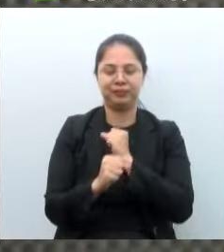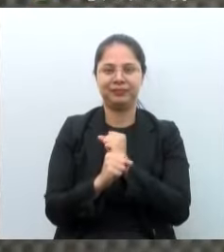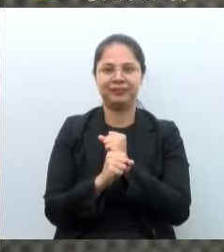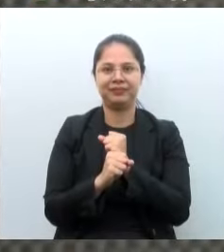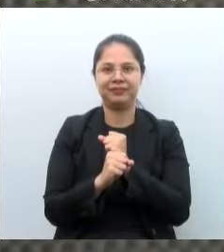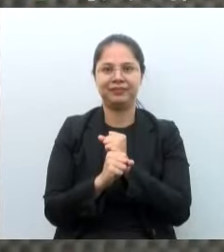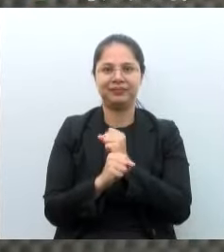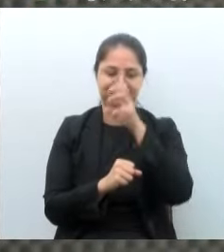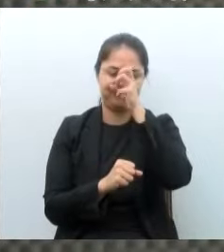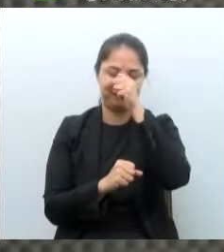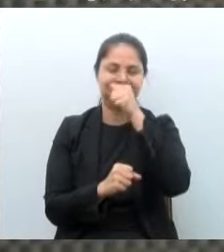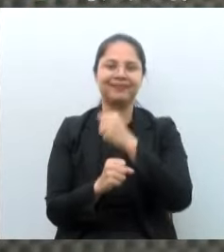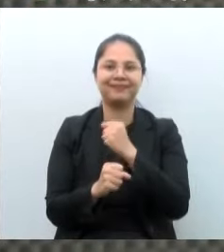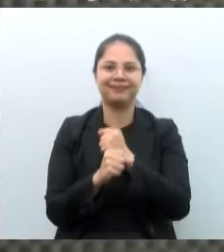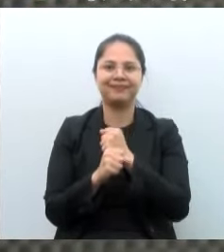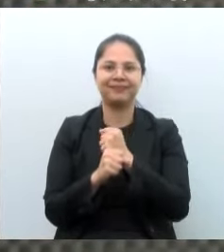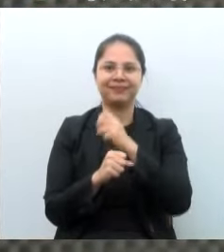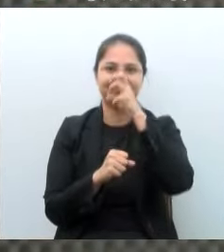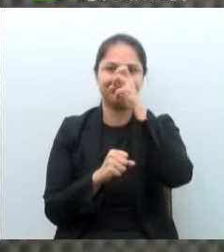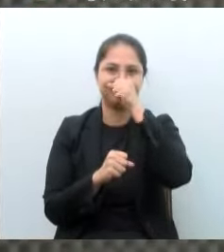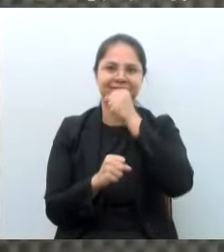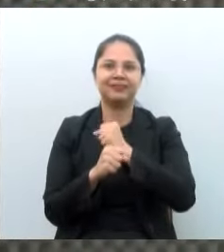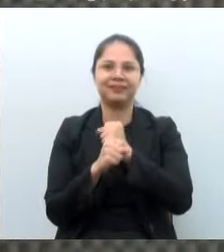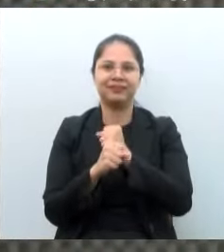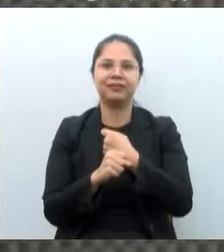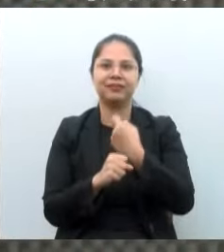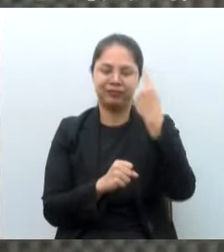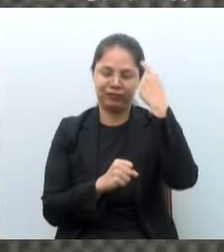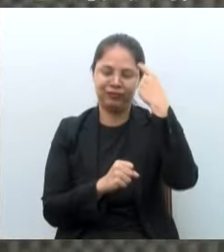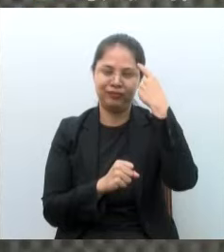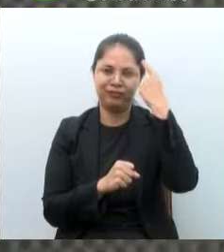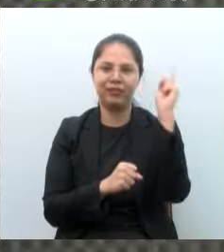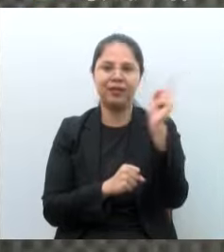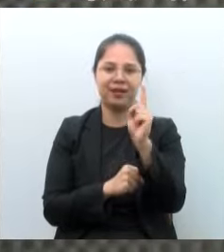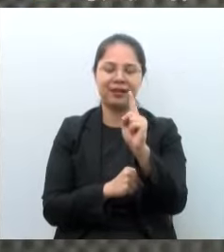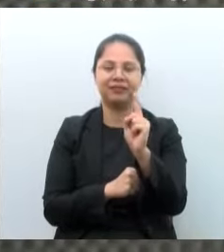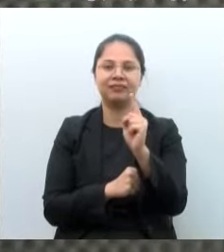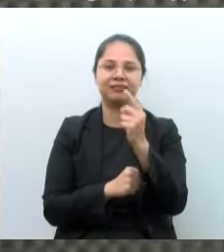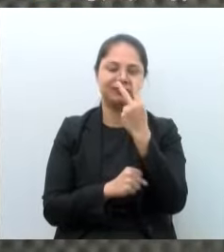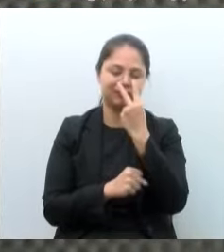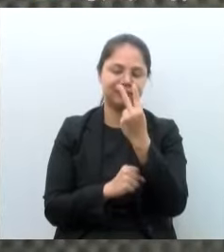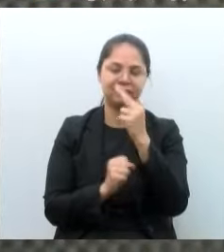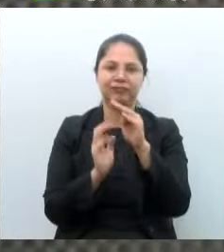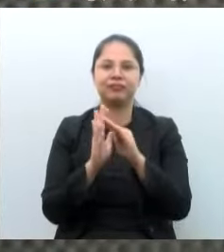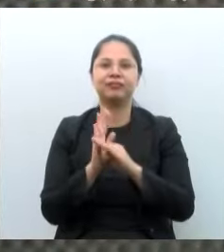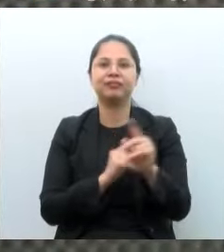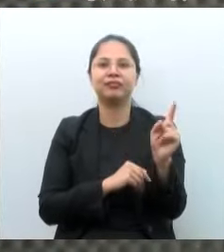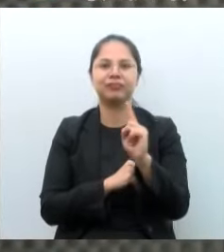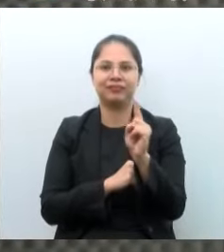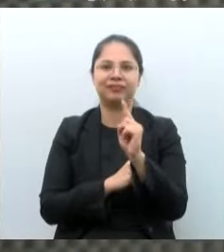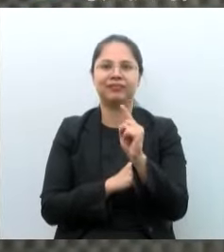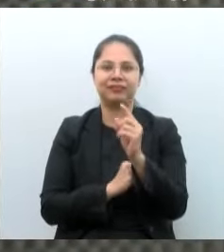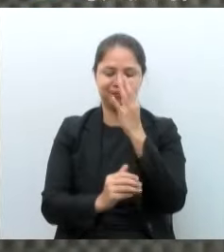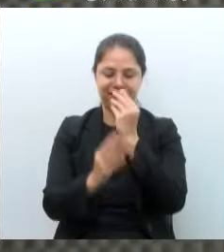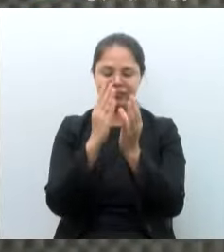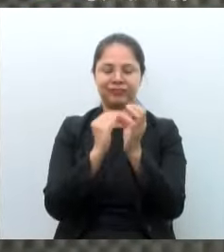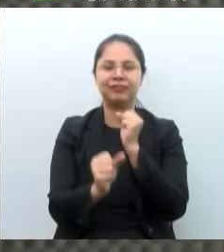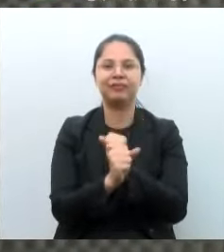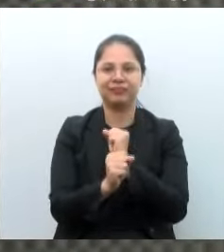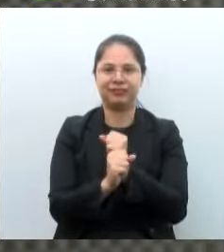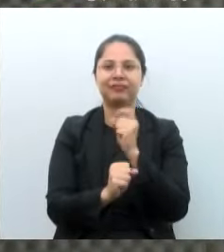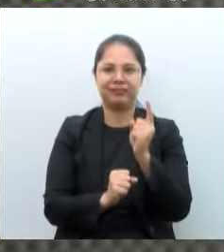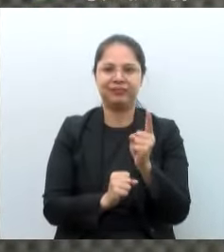นี้มันต้องลองทำดูฮะต้องลองทำถึงจะรู้ว่าอะไรตรงไหนเป็นยังไงครับผมเพราะว่าหลายอย่างผมก็ได้เรียนรู้จากการทำงานนี้เห